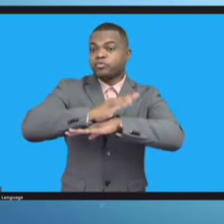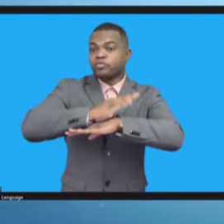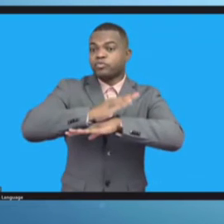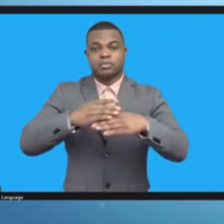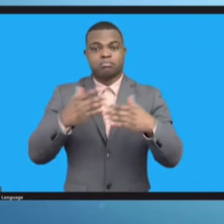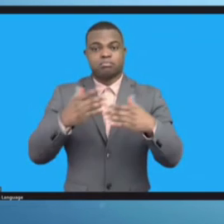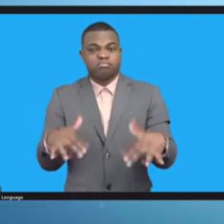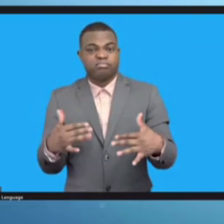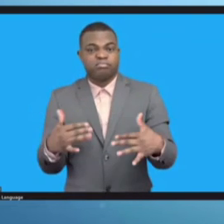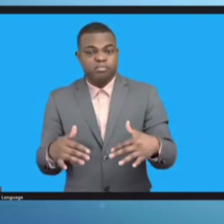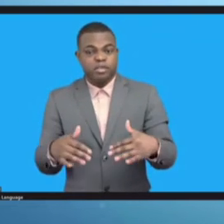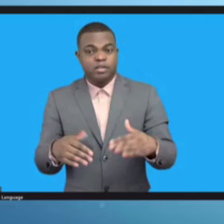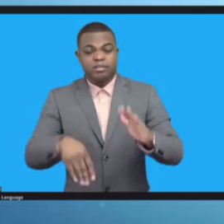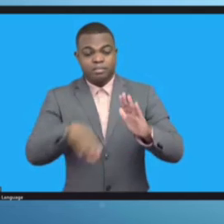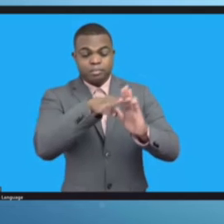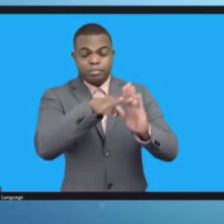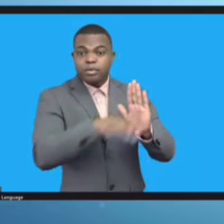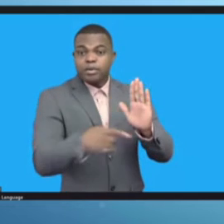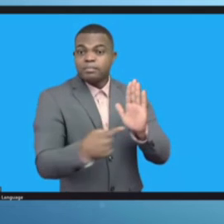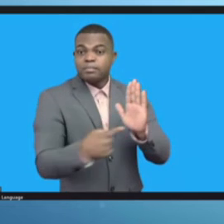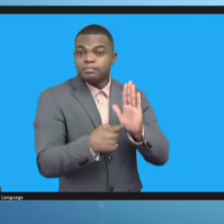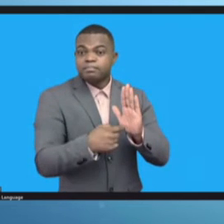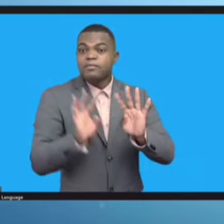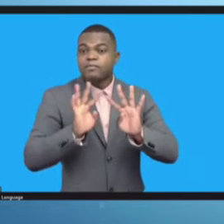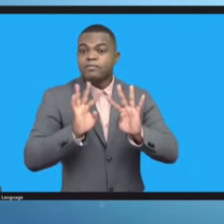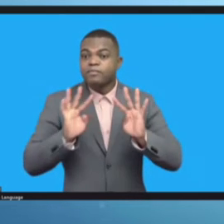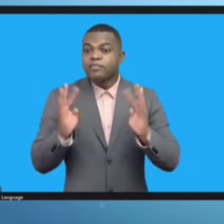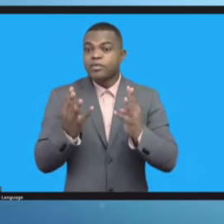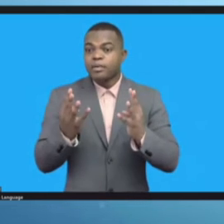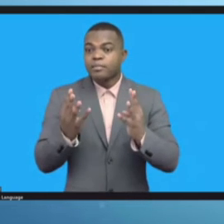那么，我们的论坛已经